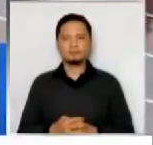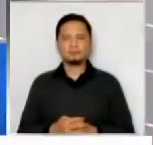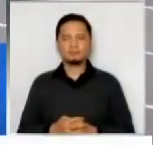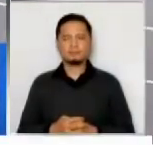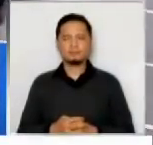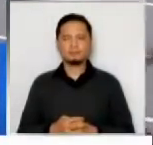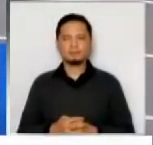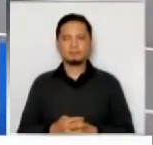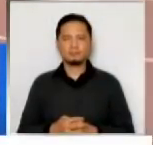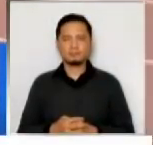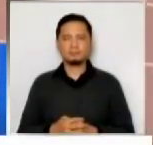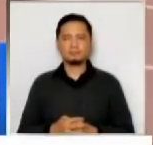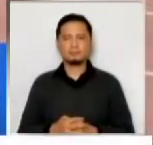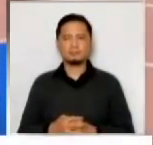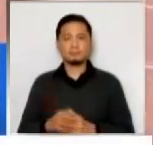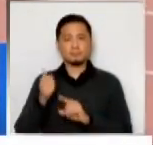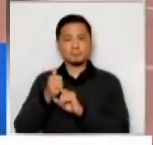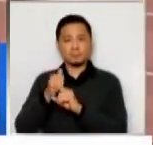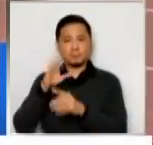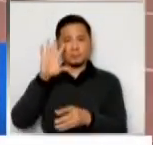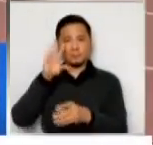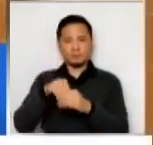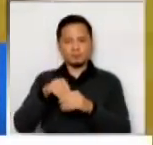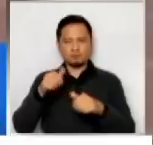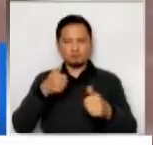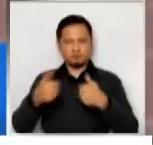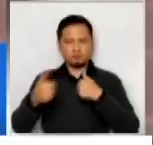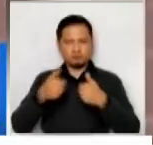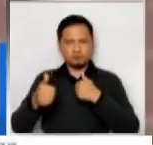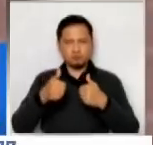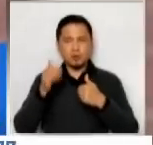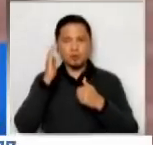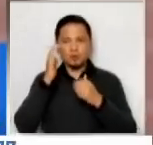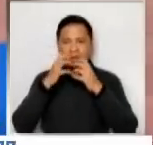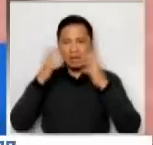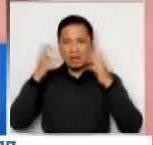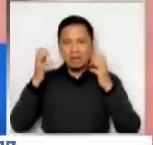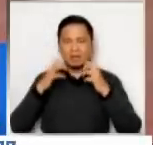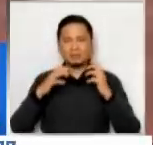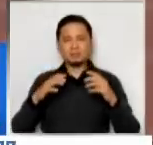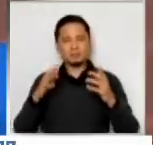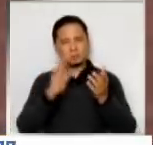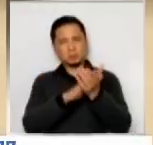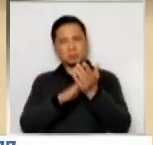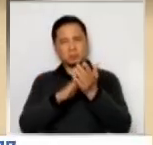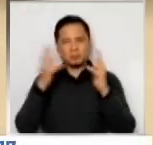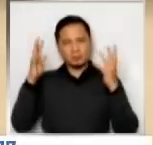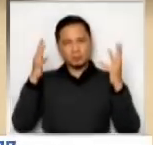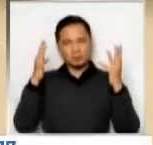Magpapasiklab na sila muli sa labanan at sabay-sabay nating isigaw, Bravo Baste!